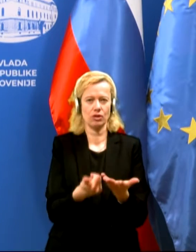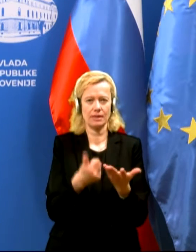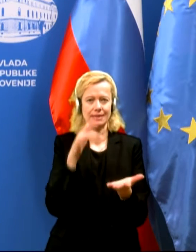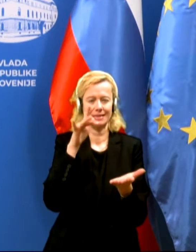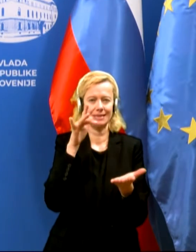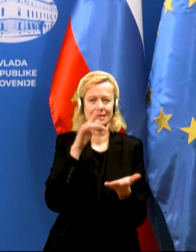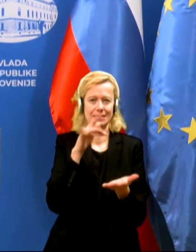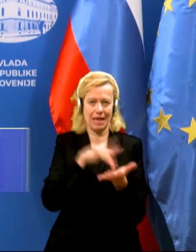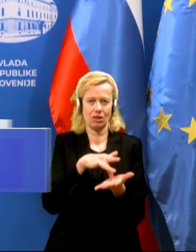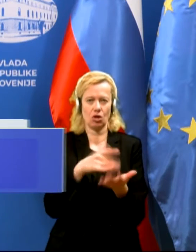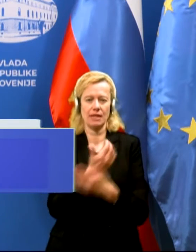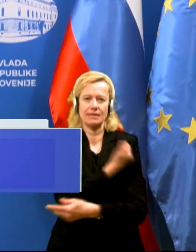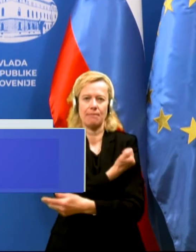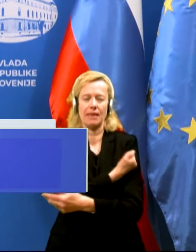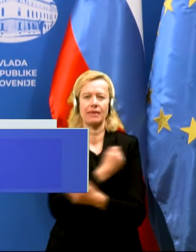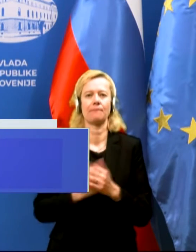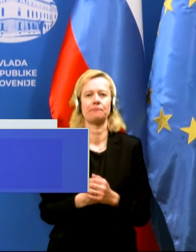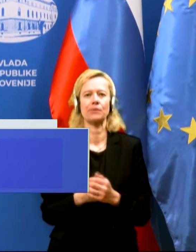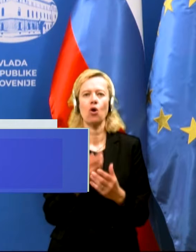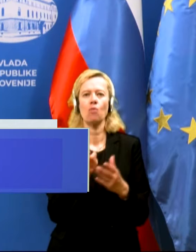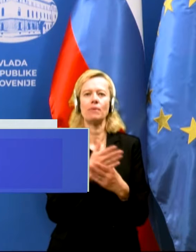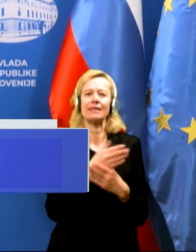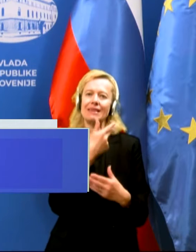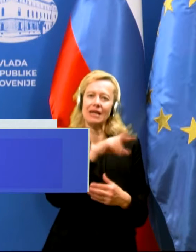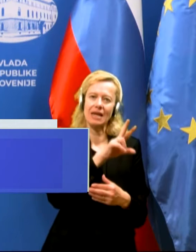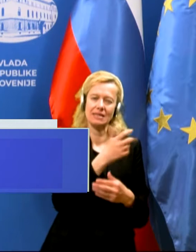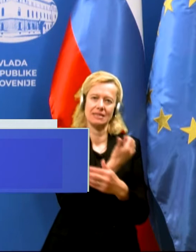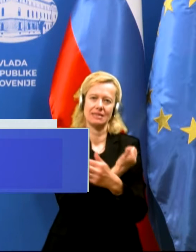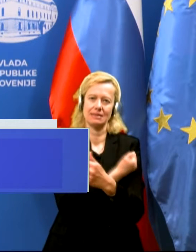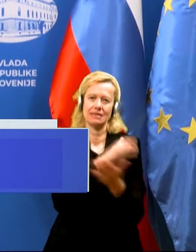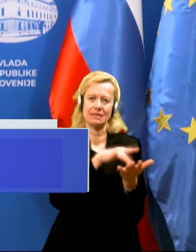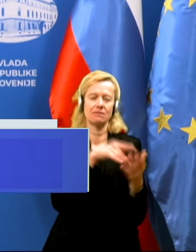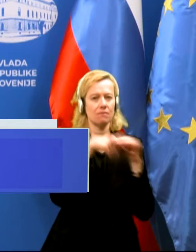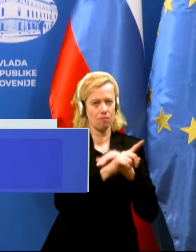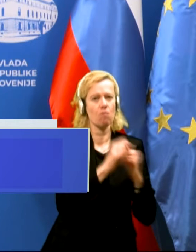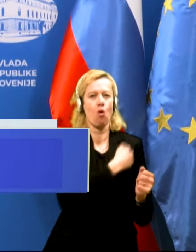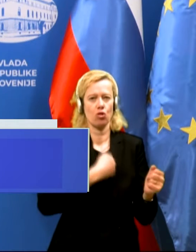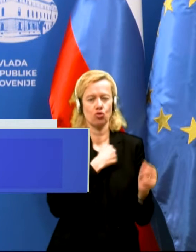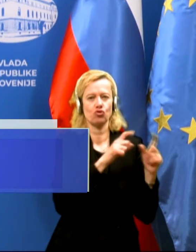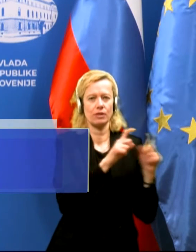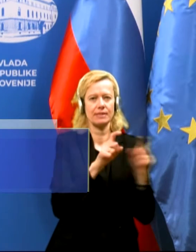centrov. Od 13 cepilnih centrov v bolnišnicah,